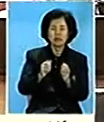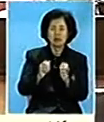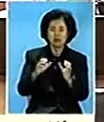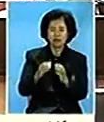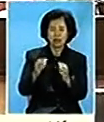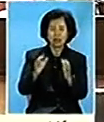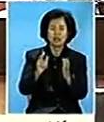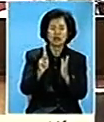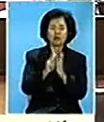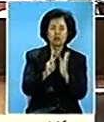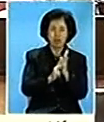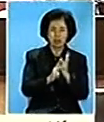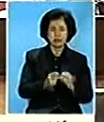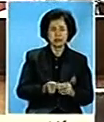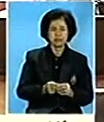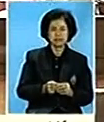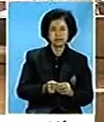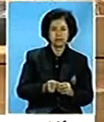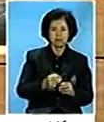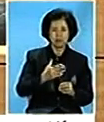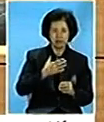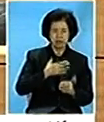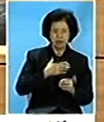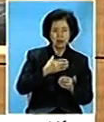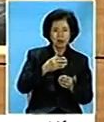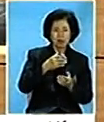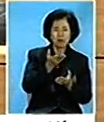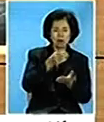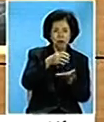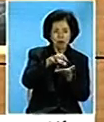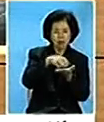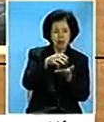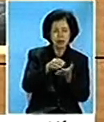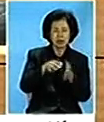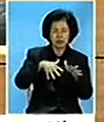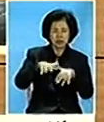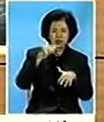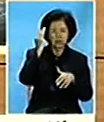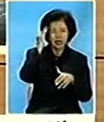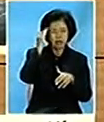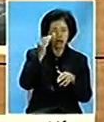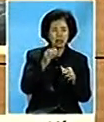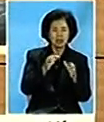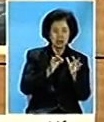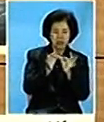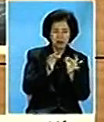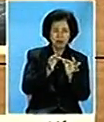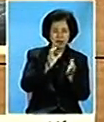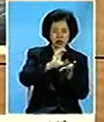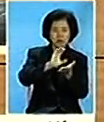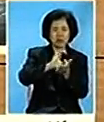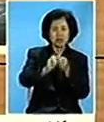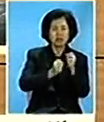ครับก่อนอื่นผมอยากจะเรียนให้พี่น้องประชาชนซึ่งฟังอยู่ที่บ้านได้มีโอกาสทราบก่อนว่าการอภิปรายก็ประมาณ